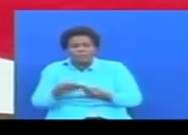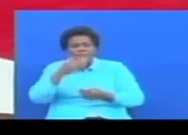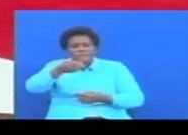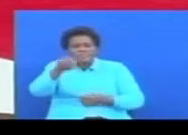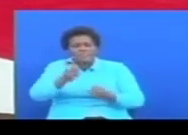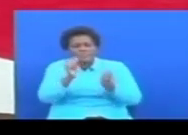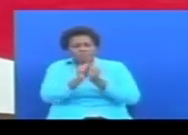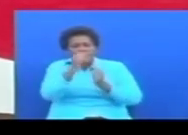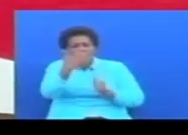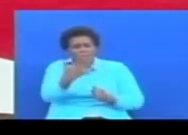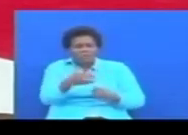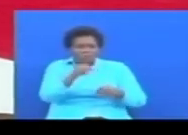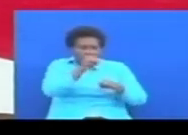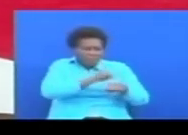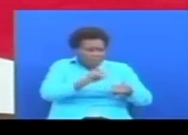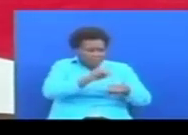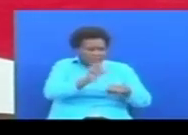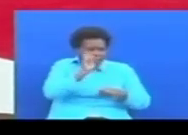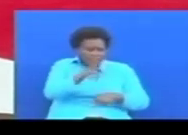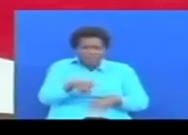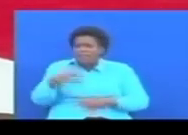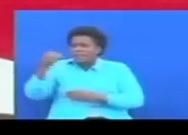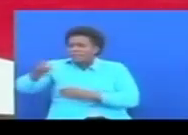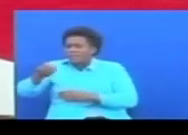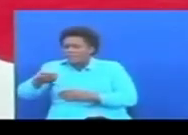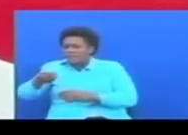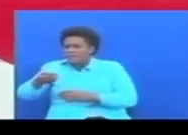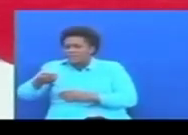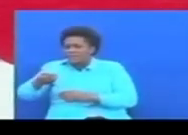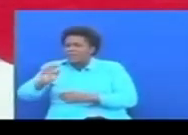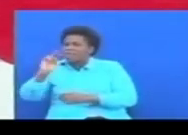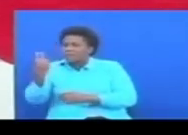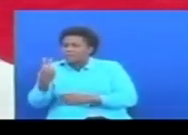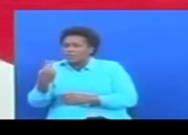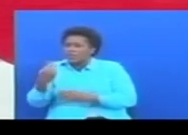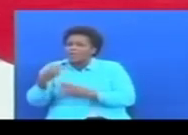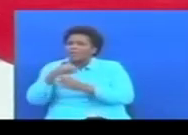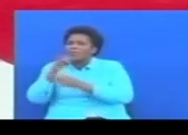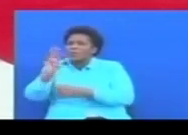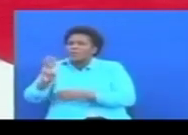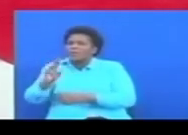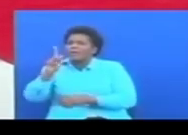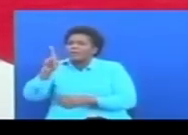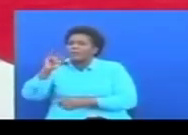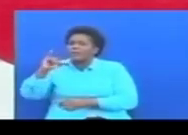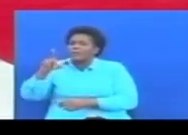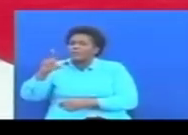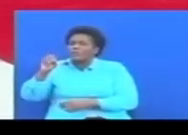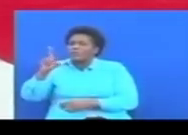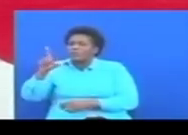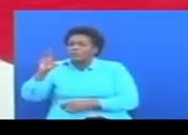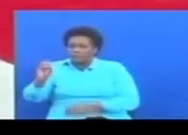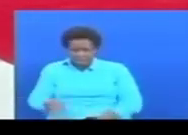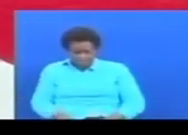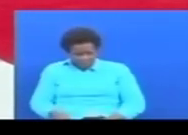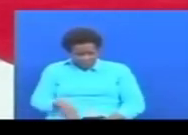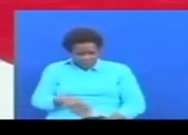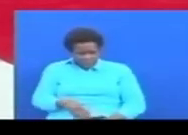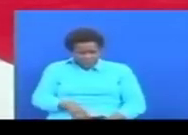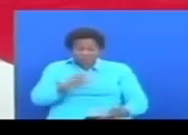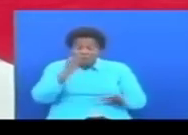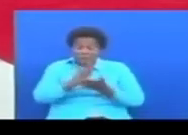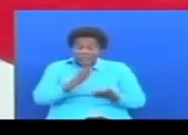wilaya Iringa na vijiji viwili katika halmashauri ya wilaya Kilolo. Mheshimiwa naibu spika, katika kuhakikisha wananchi wa maeneo hayo wanapata huduma ya maji